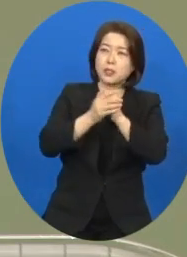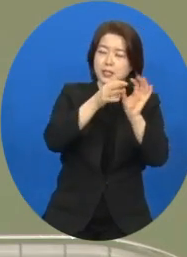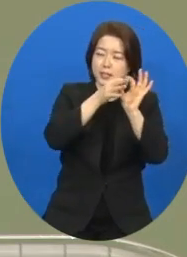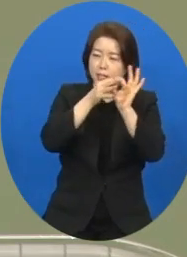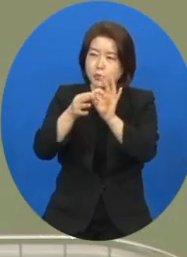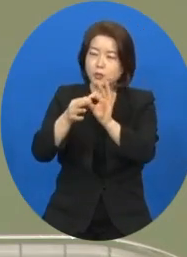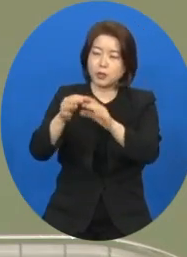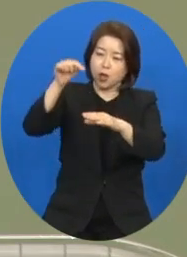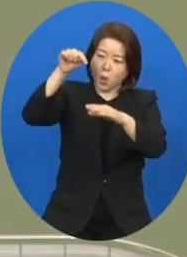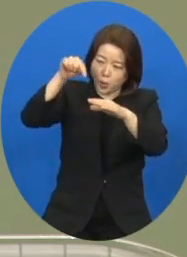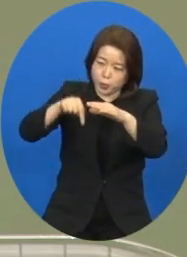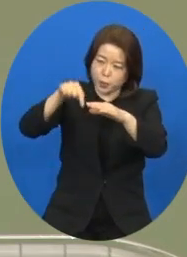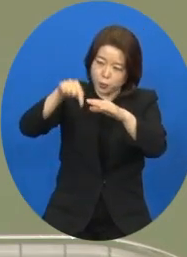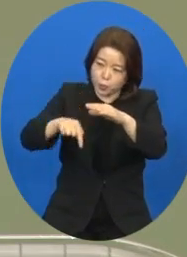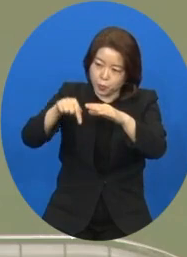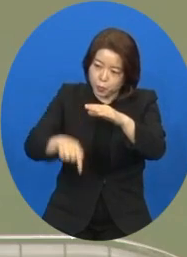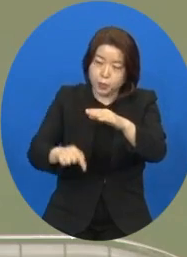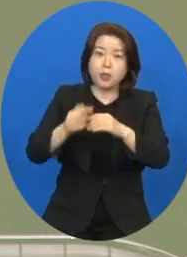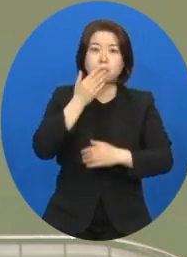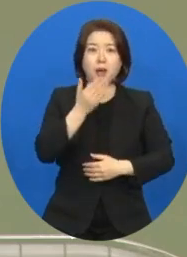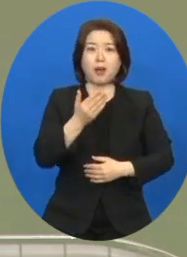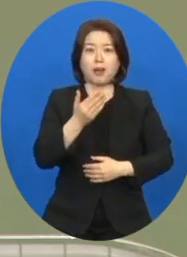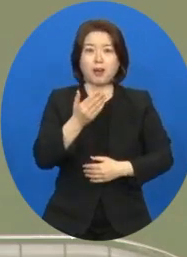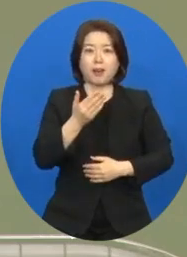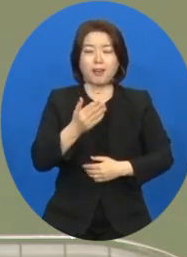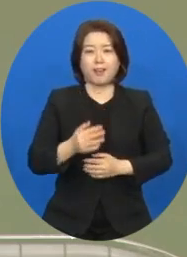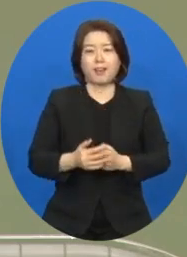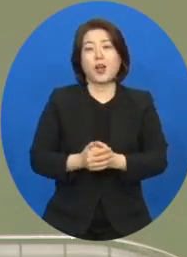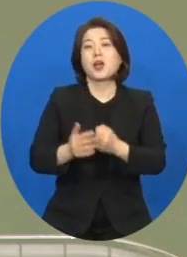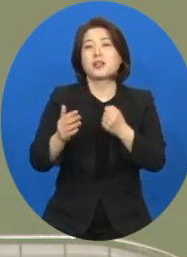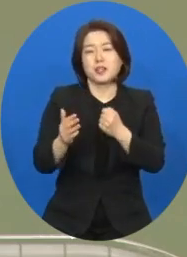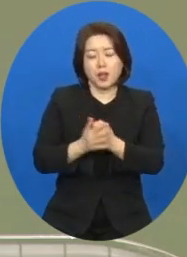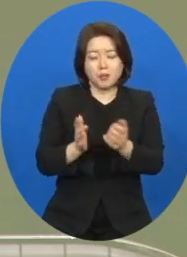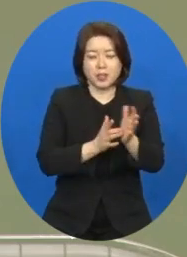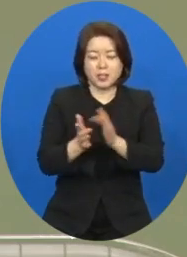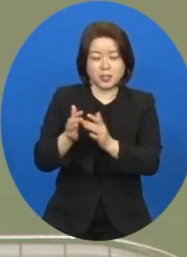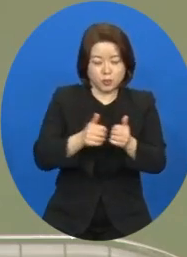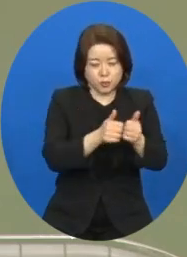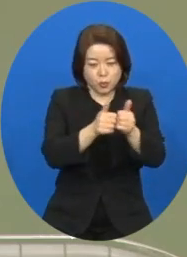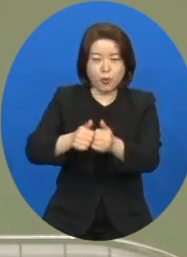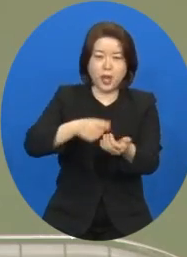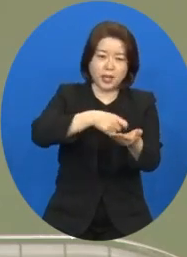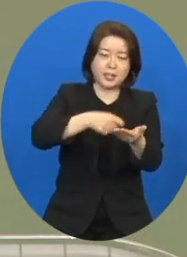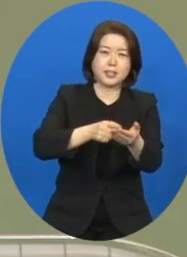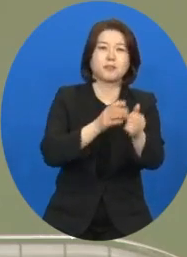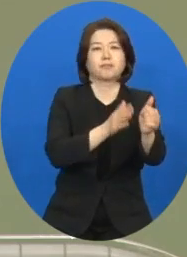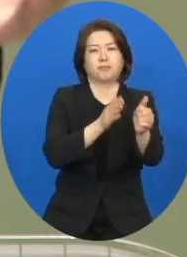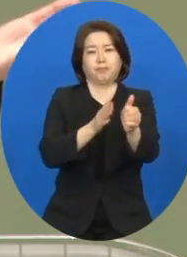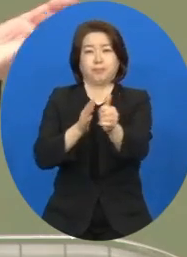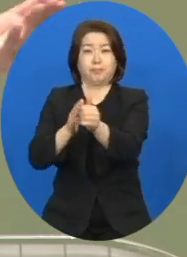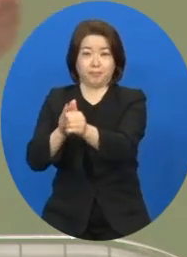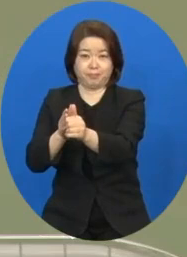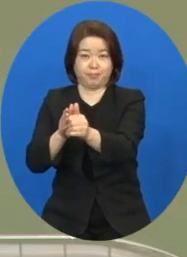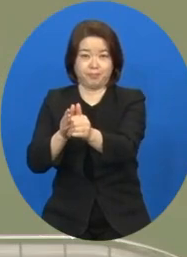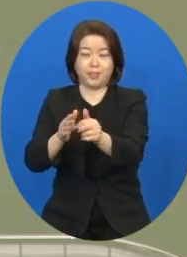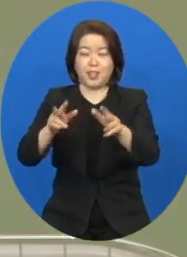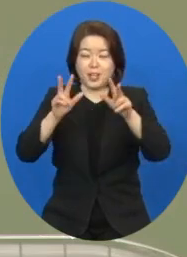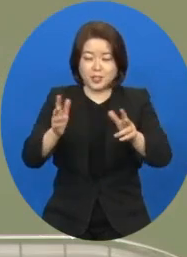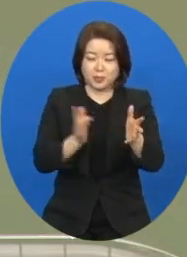거예요. 그래서 예수 동행 일기를 써보시라고 교우들에게 권하고 이제는 예수 동행